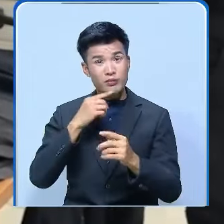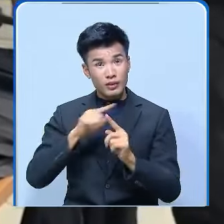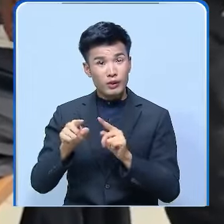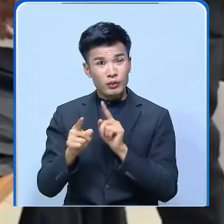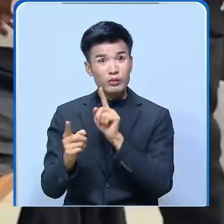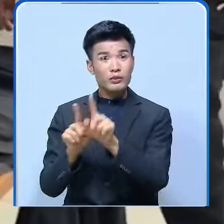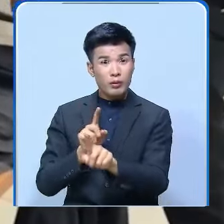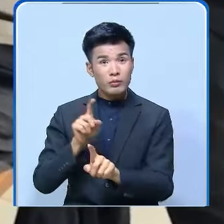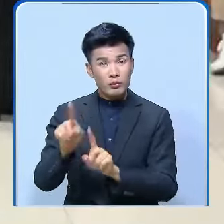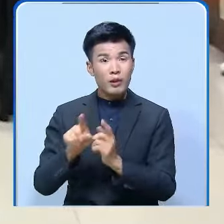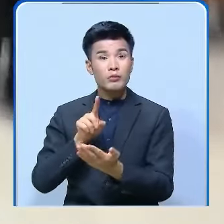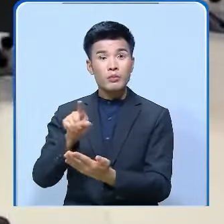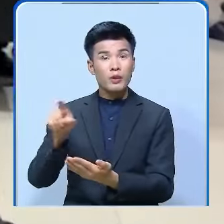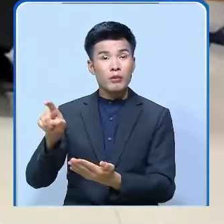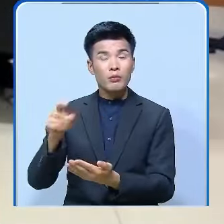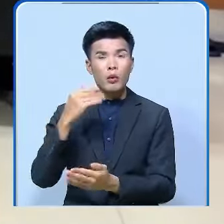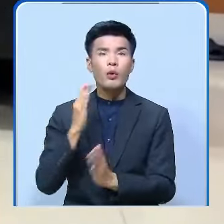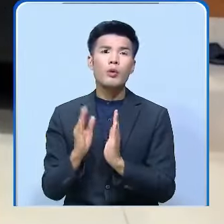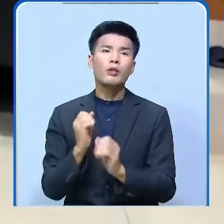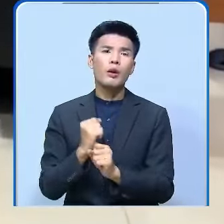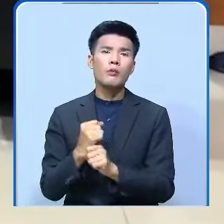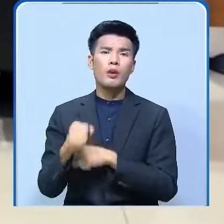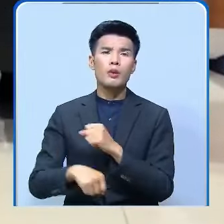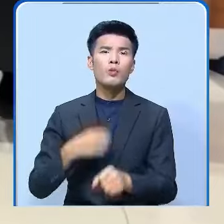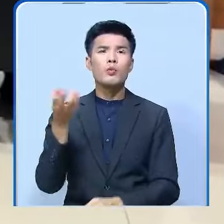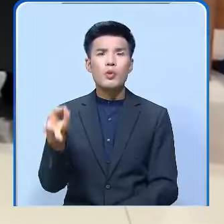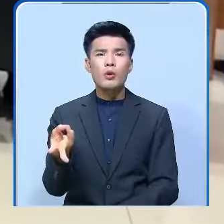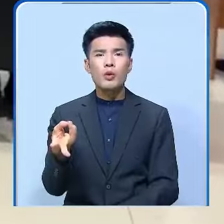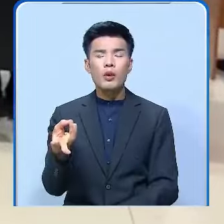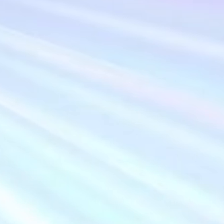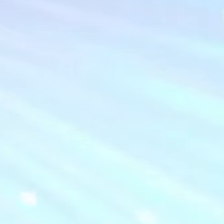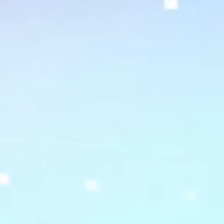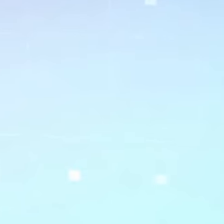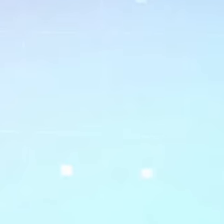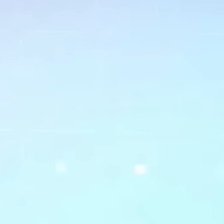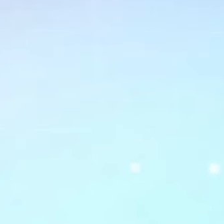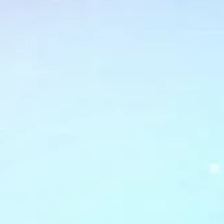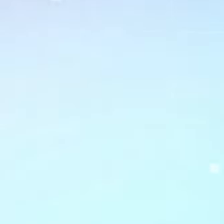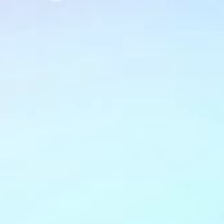มในการสืบสวนสอบสวนนะเพราะว่าผู้ก่อเหตุอายุน้อยนะเป็นเยาวชนอะไรแบบนี้นะฮะ